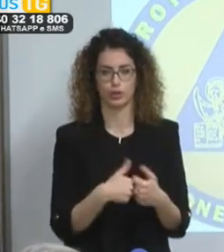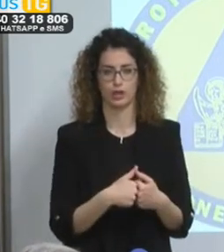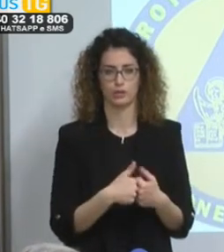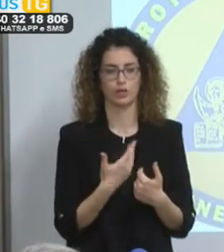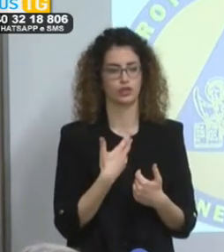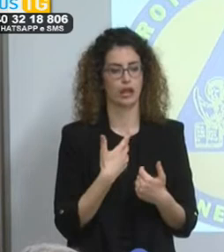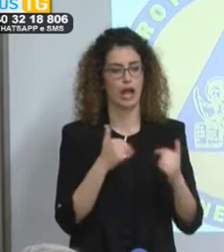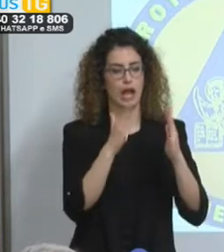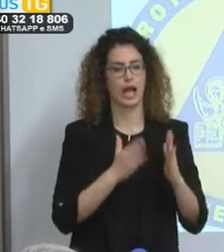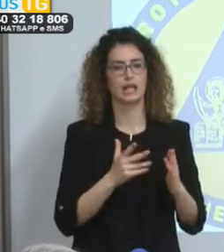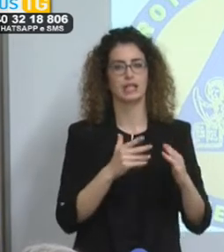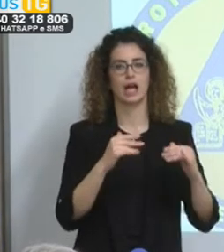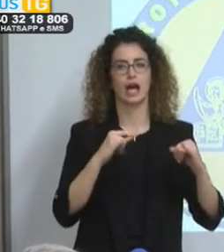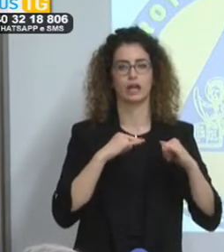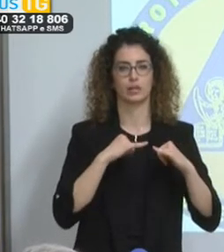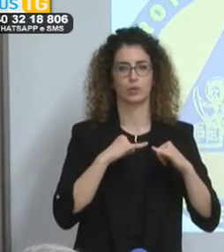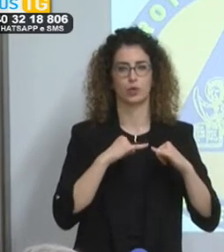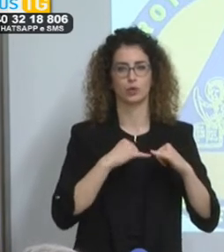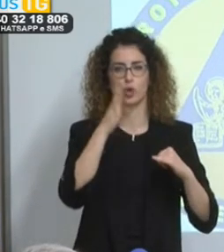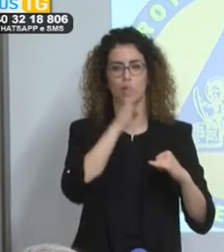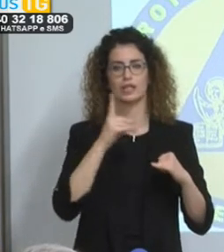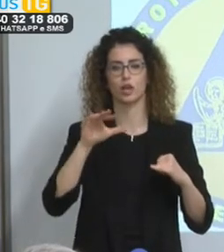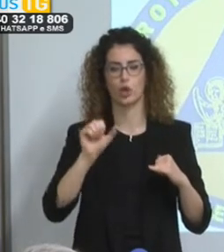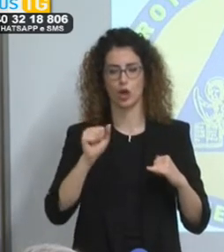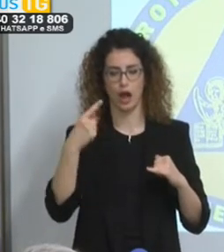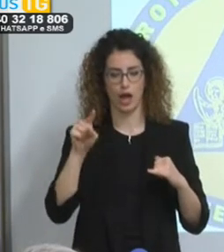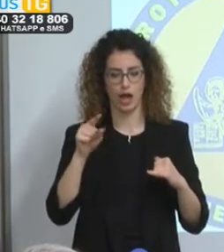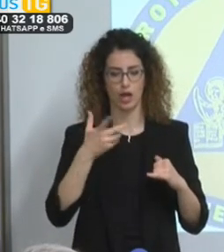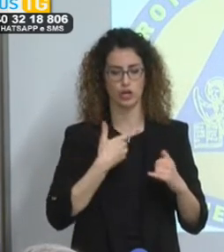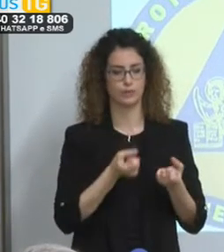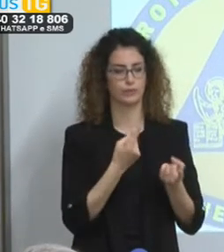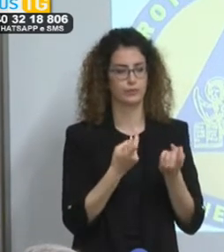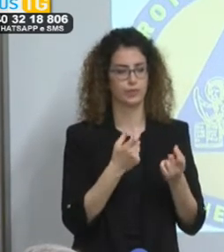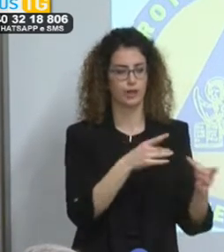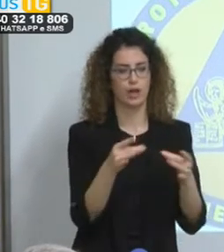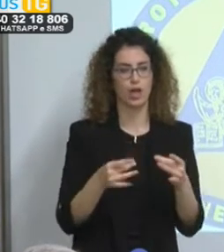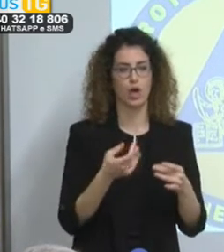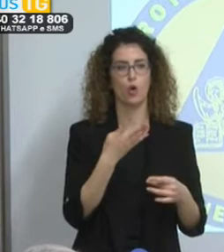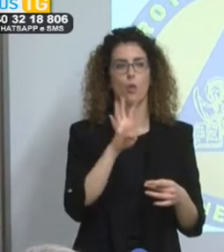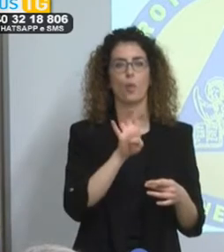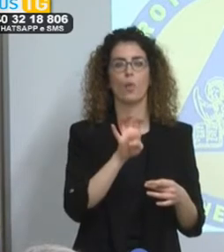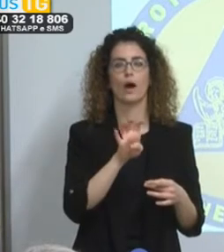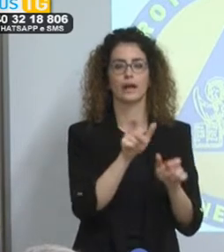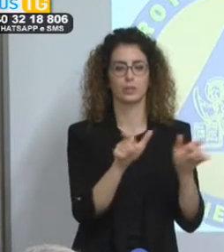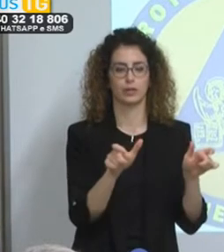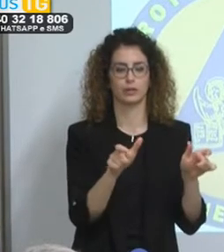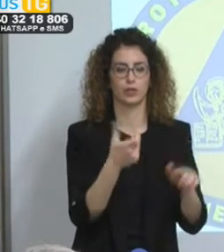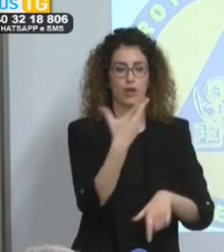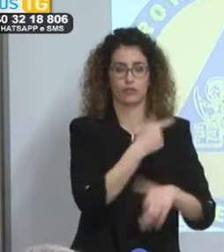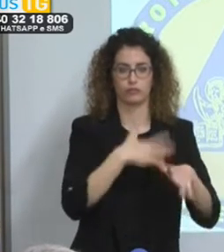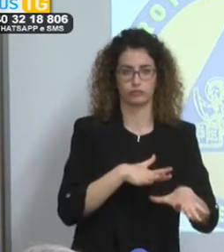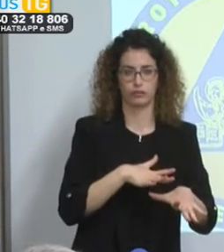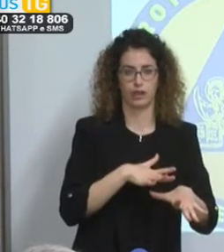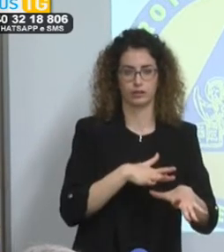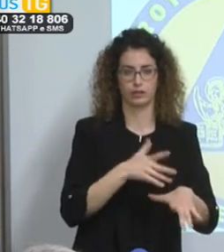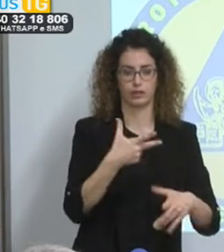casa di riposo di San Donà 40 contagiati, vaccinati. Infatti si sono negativizzati nel giro di 2 giorni, già i primi